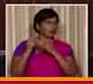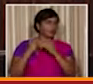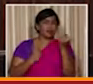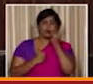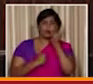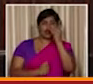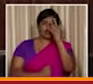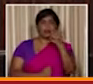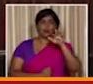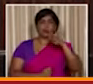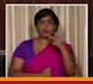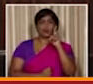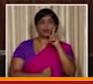රෝගීන්